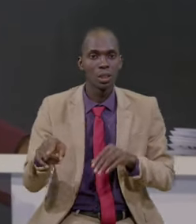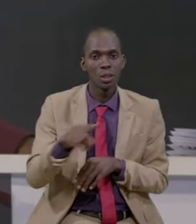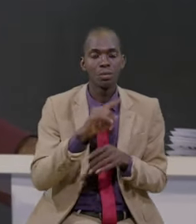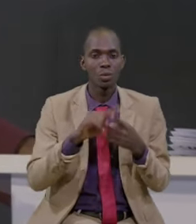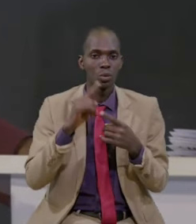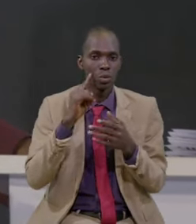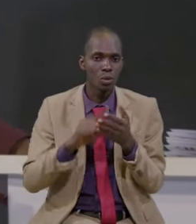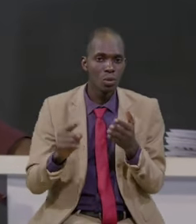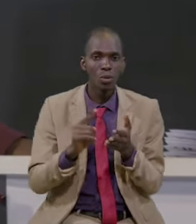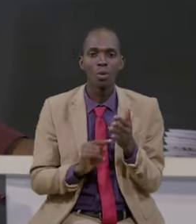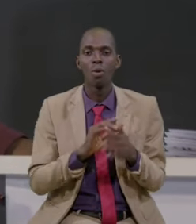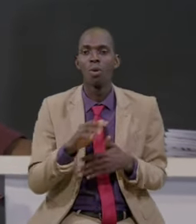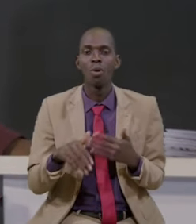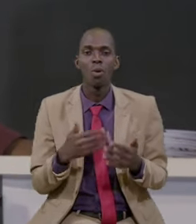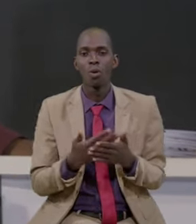ai prescrit.